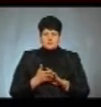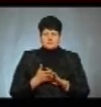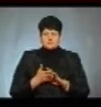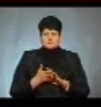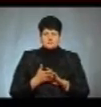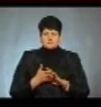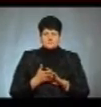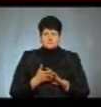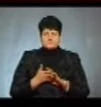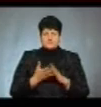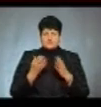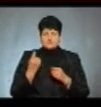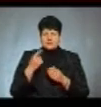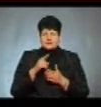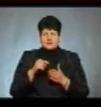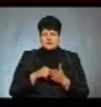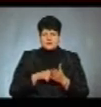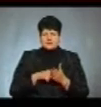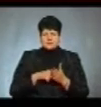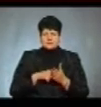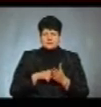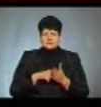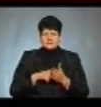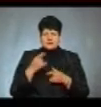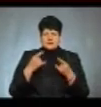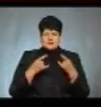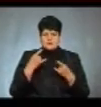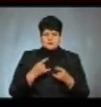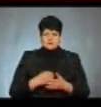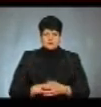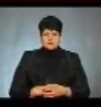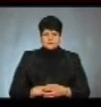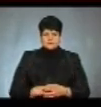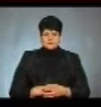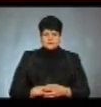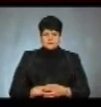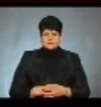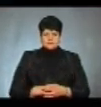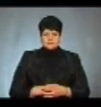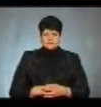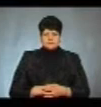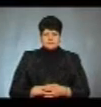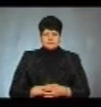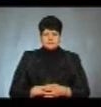договору. Ще одне запитання нам ставить телеглядач. Доброго вечора, готові вас почути.